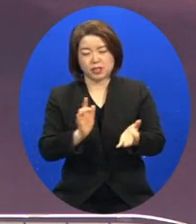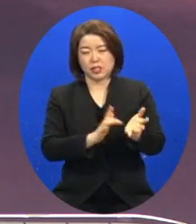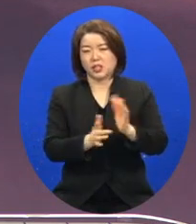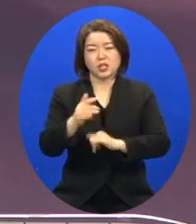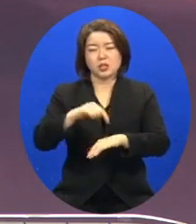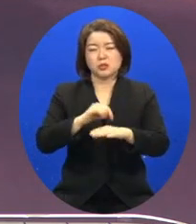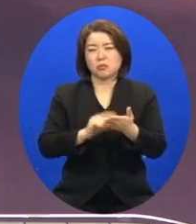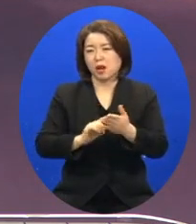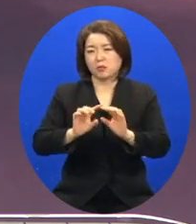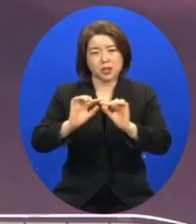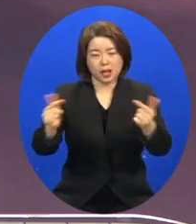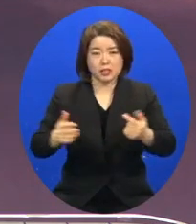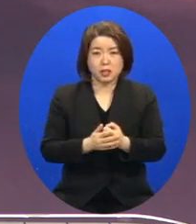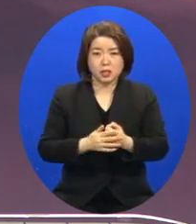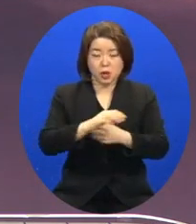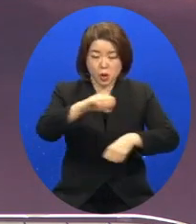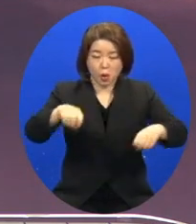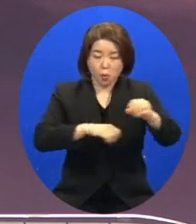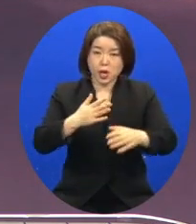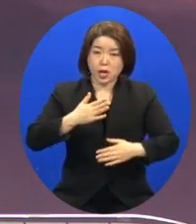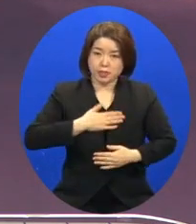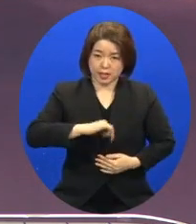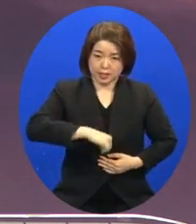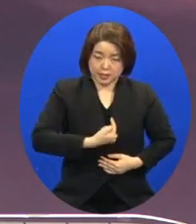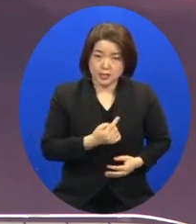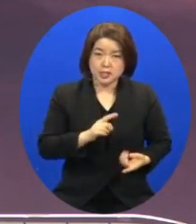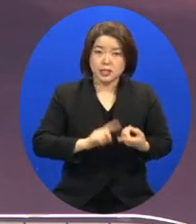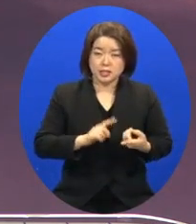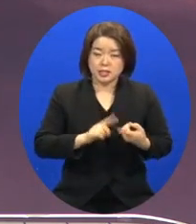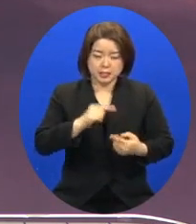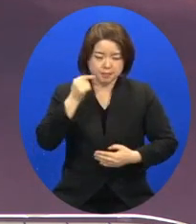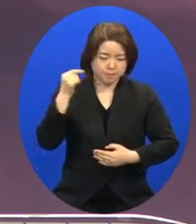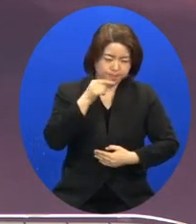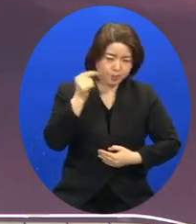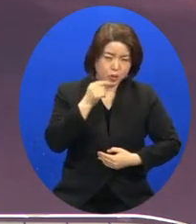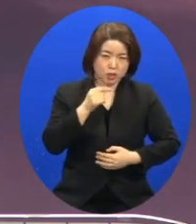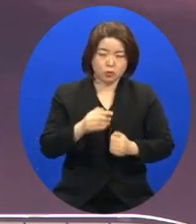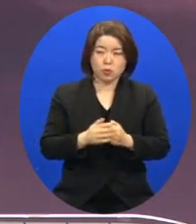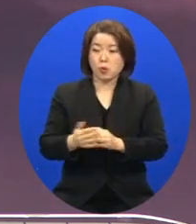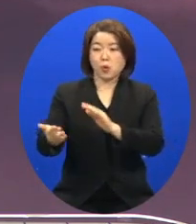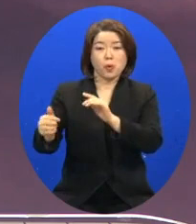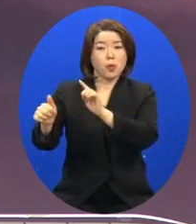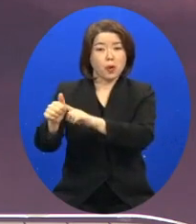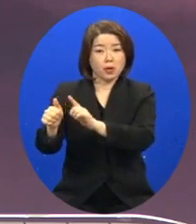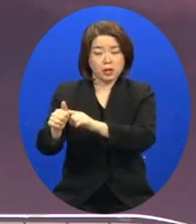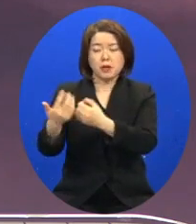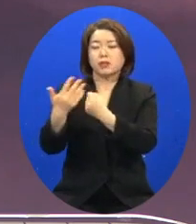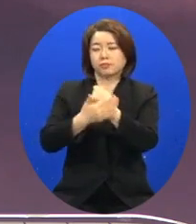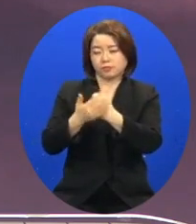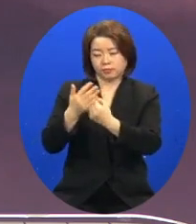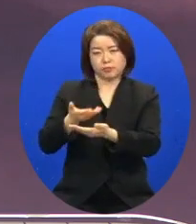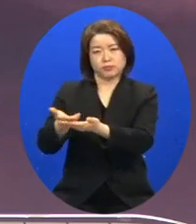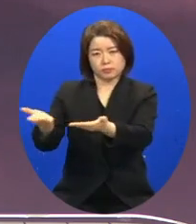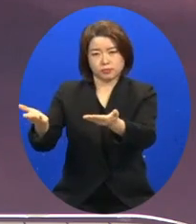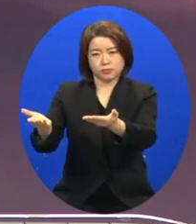아니에요. 오히려 나 자신에 대해서는 엄격하고 상대방에 대해서는 은혜로운 거예요. 그게 주님의 마음이에요.